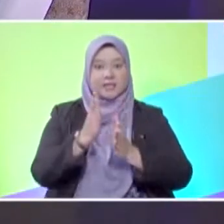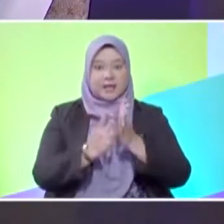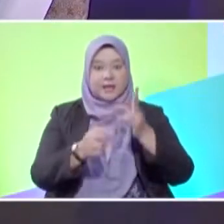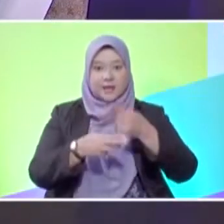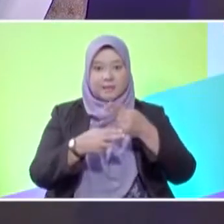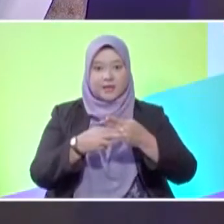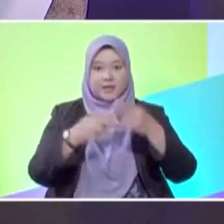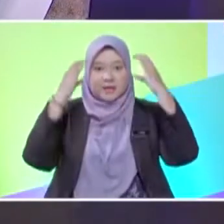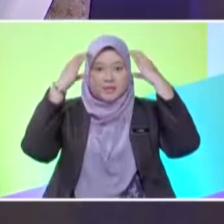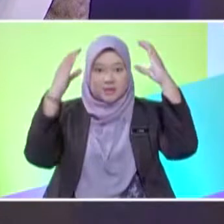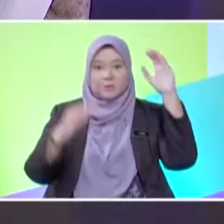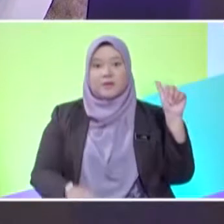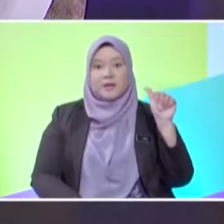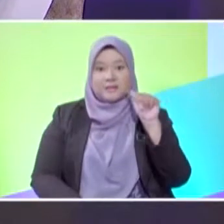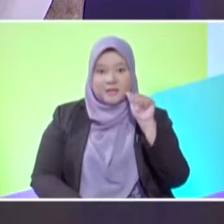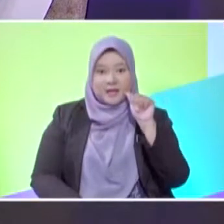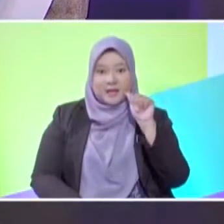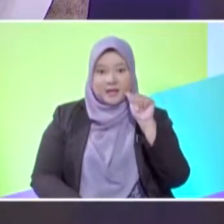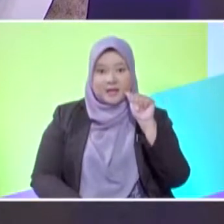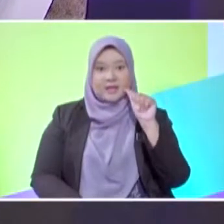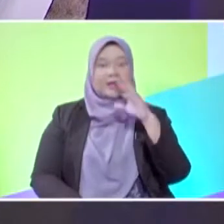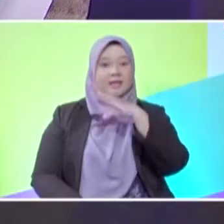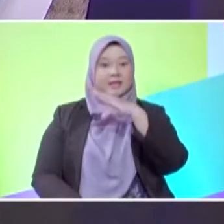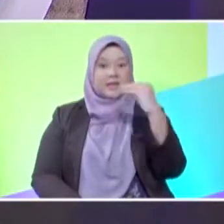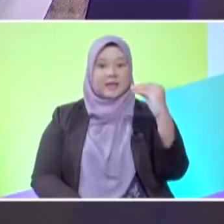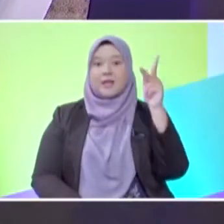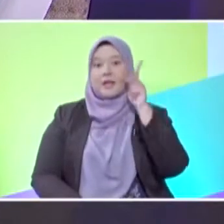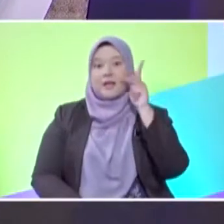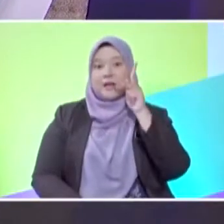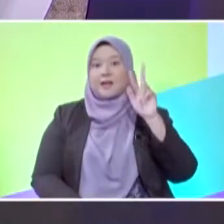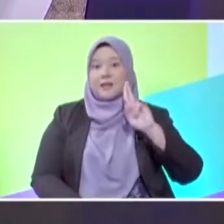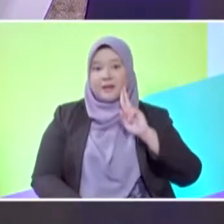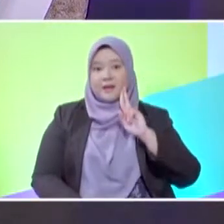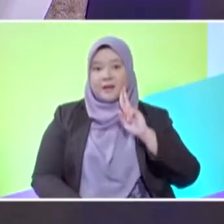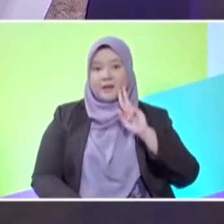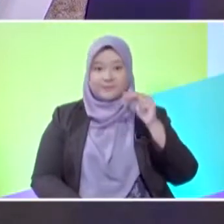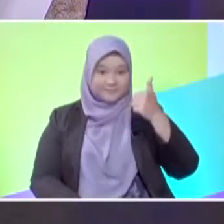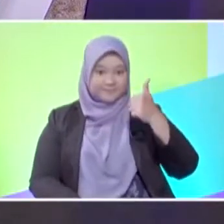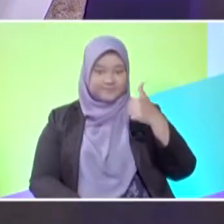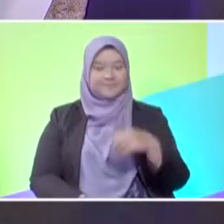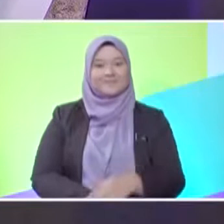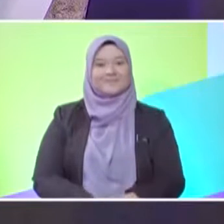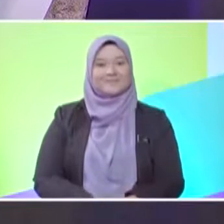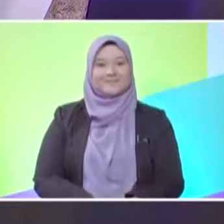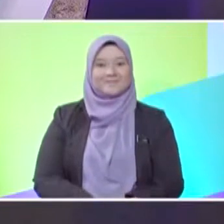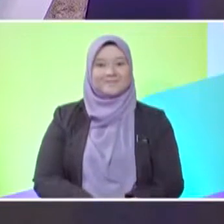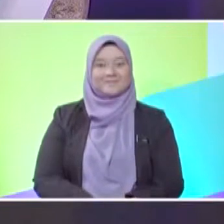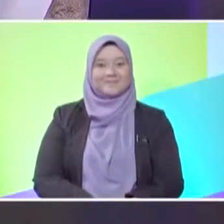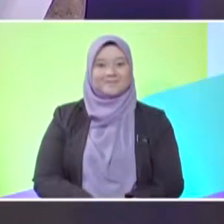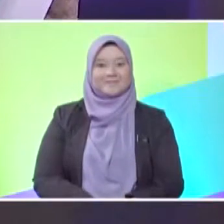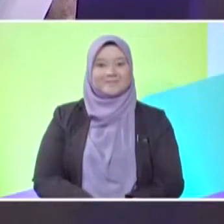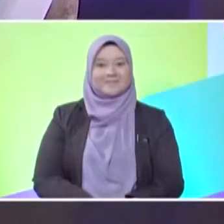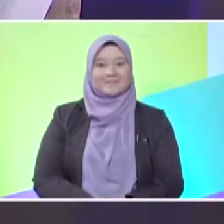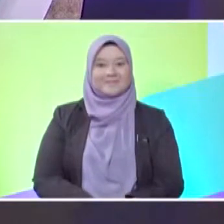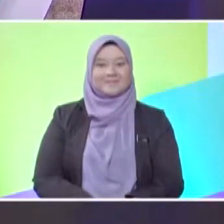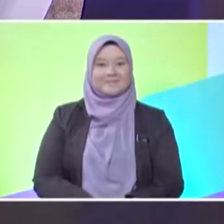lainnya bersama kami pada pagi ini sama Dina sehat sehat alhamdulillah Oke baik Selain bersama dengan cek